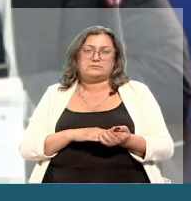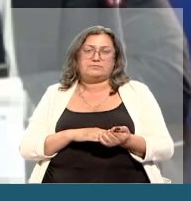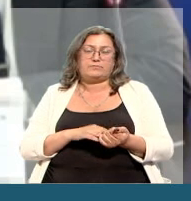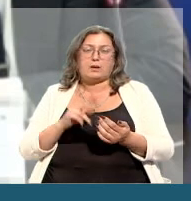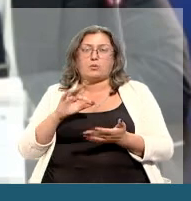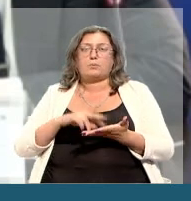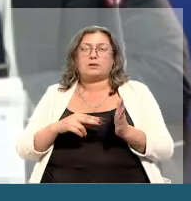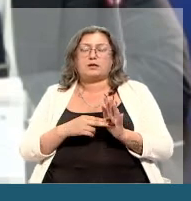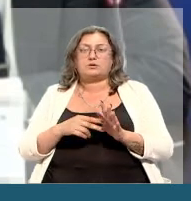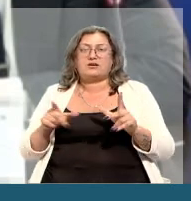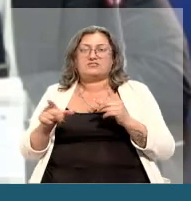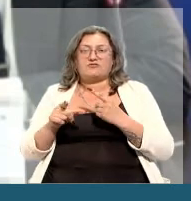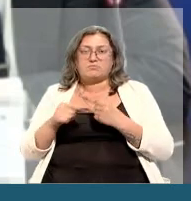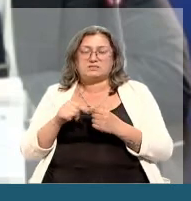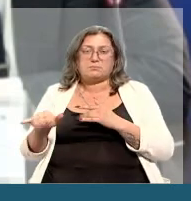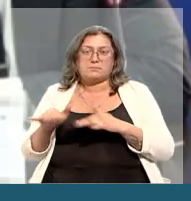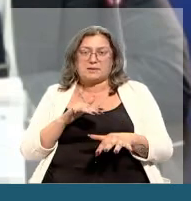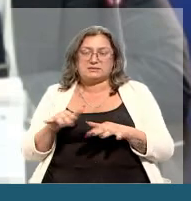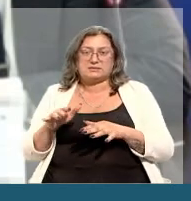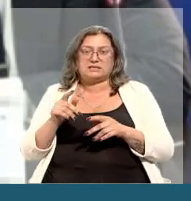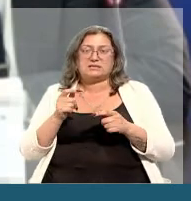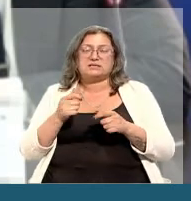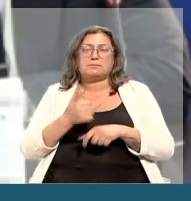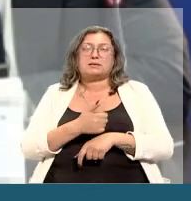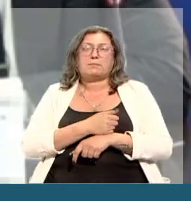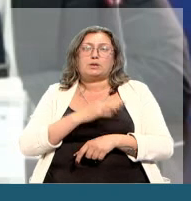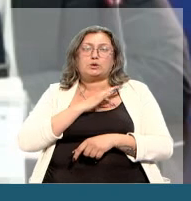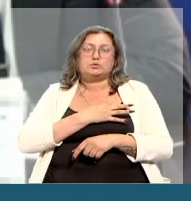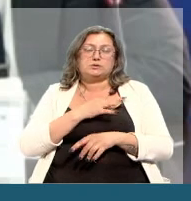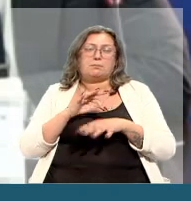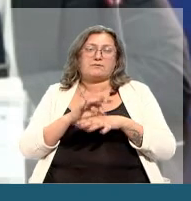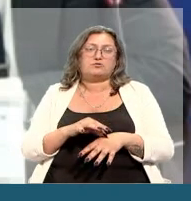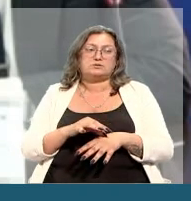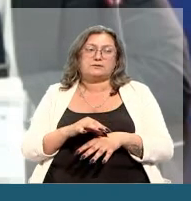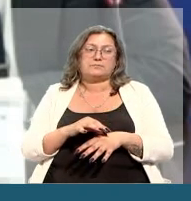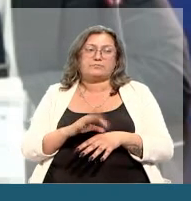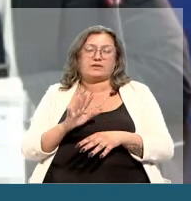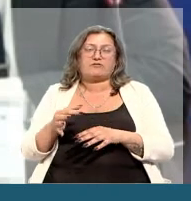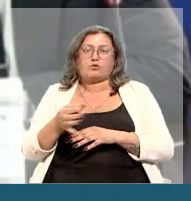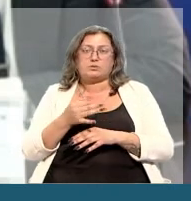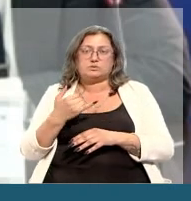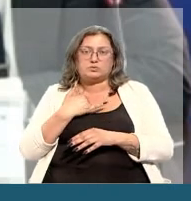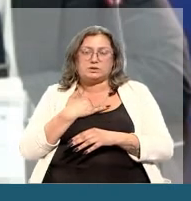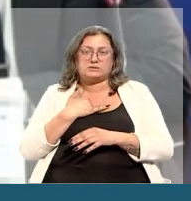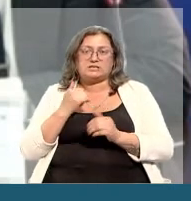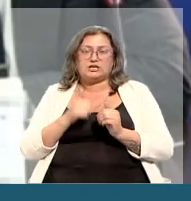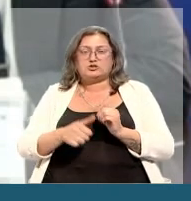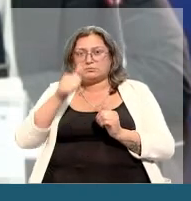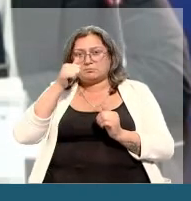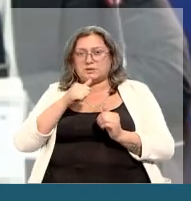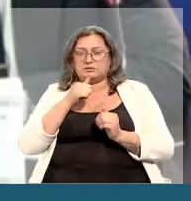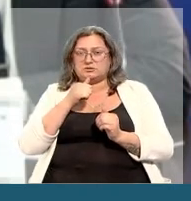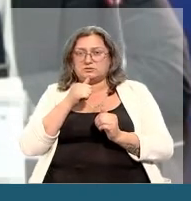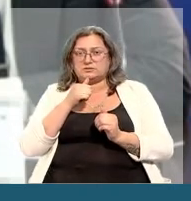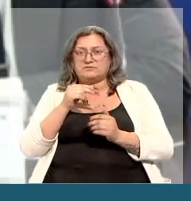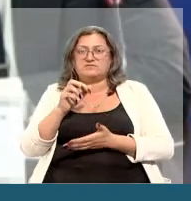по плану совместных мероприятий с департаментом юстиции проводится в области у нас ежемесячно